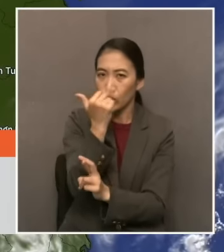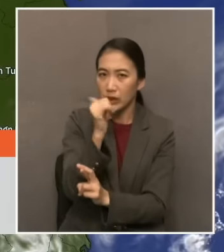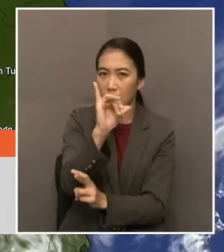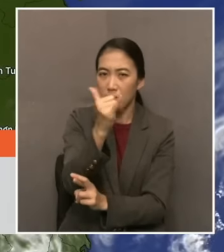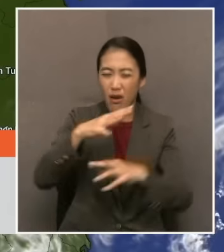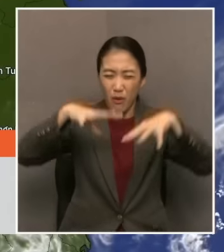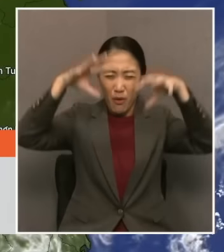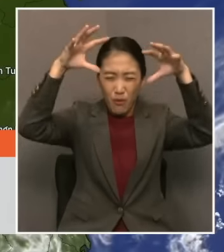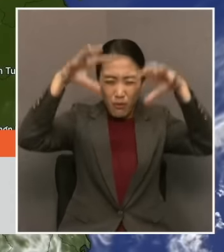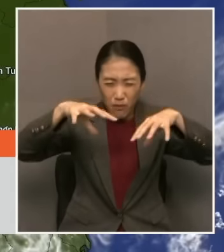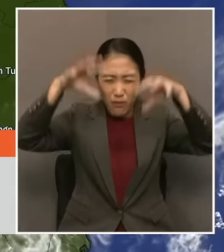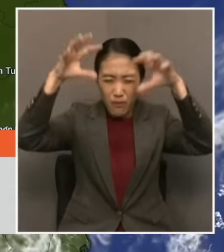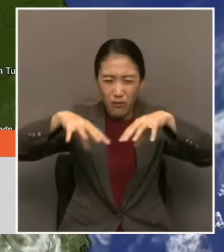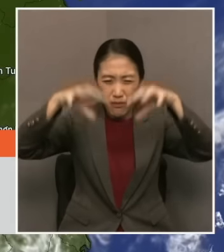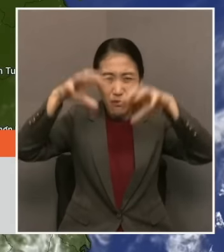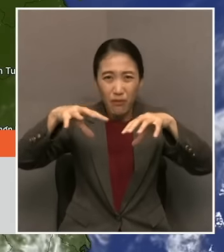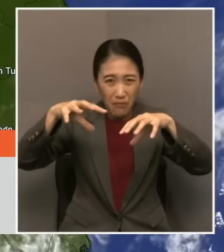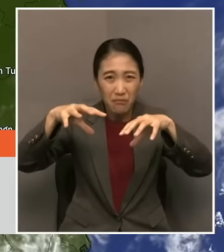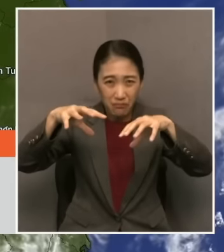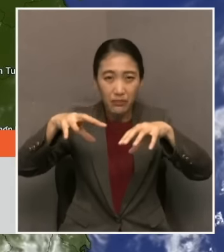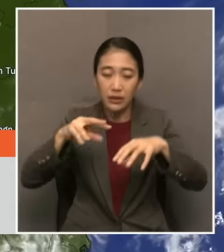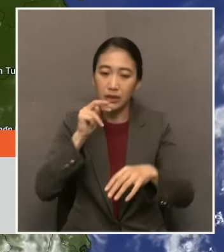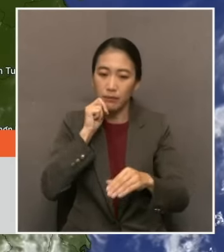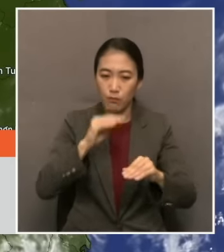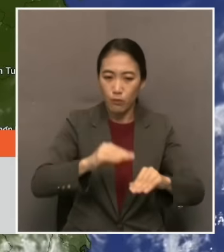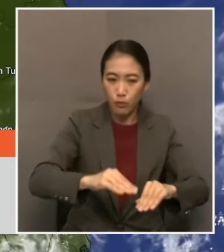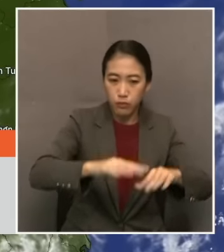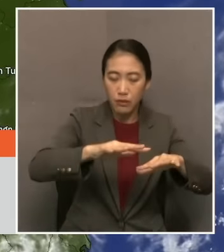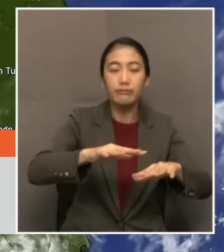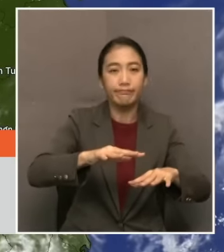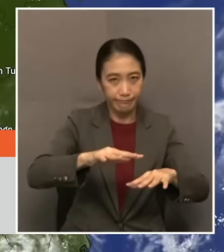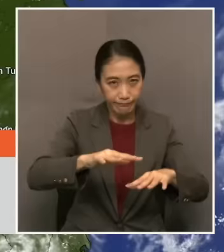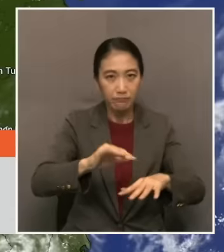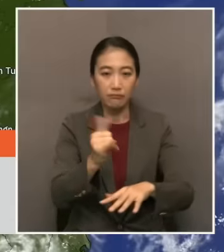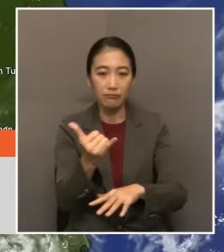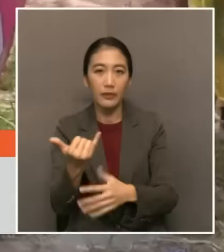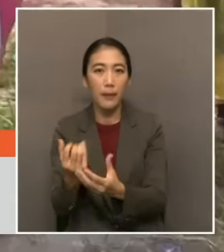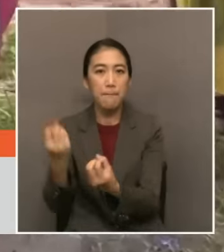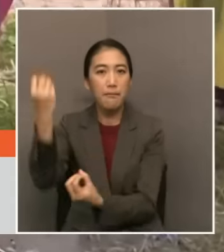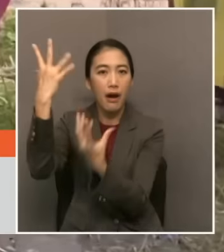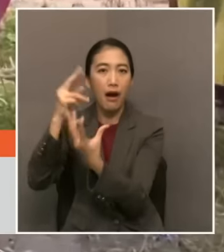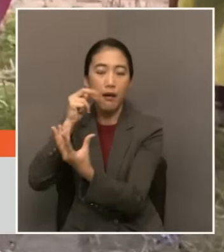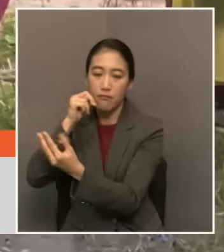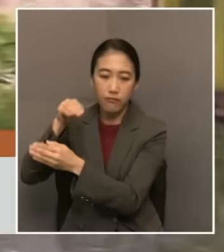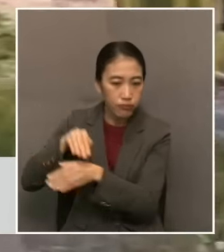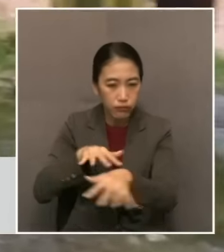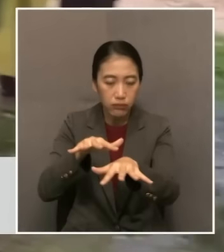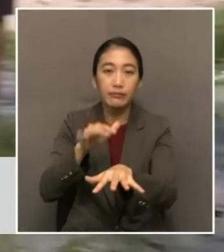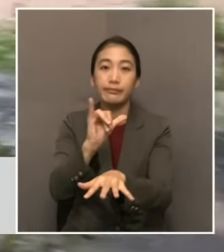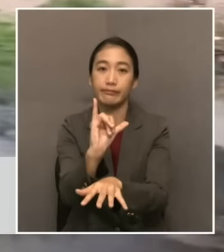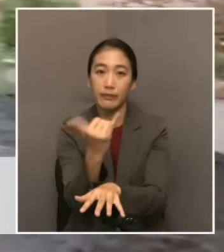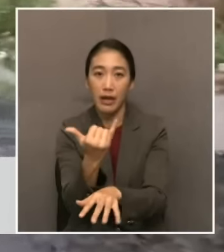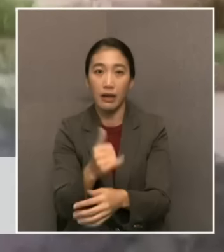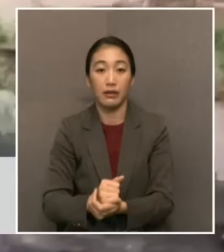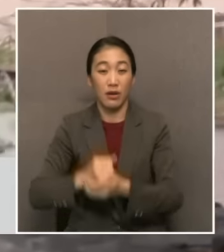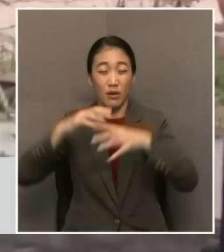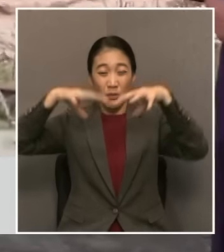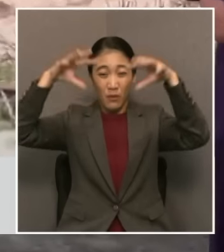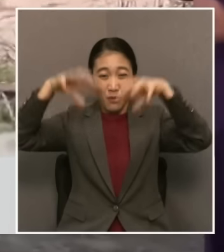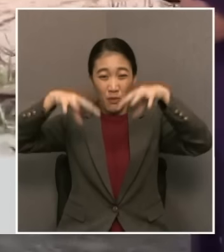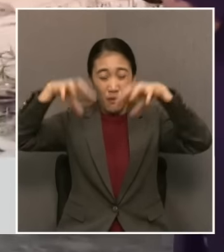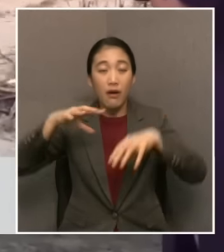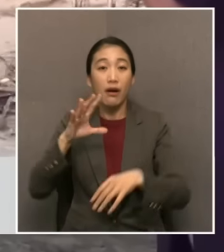ที่ตกสะสมอาจทำให้เกิดน้ำท่วมฉับพลันและน้ำป่าไหลหลากได้ฝนที่ตกหนักมาจากหลายปัจจัย